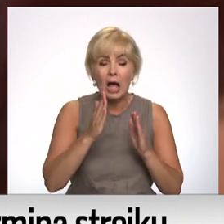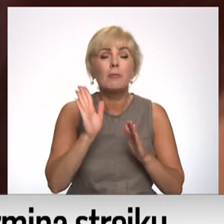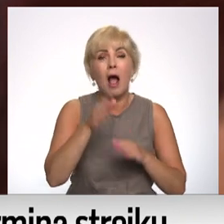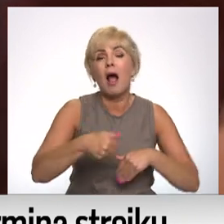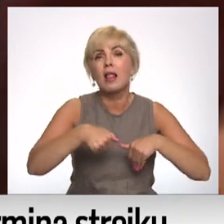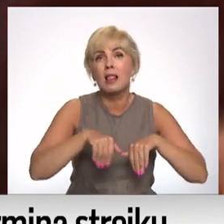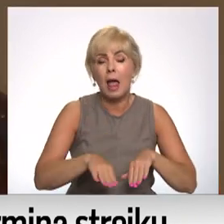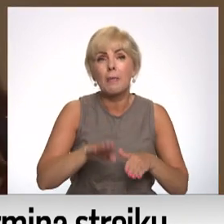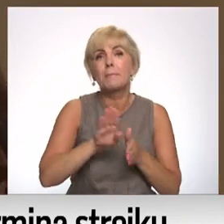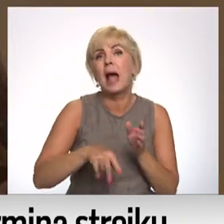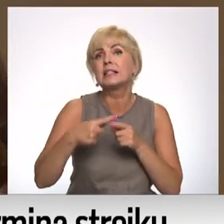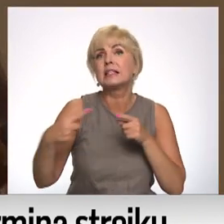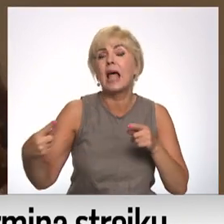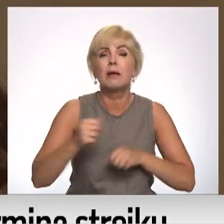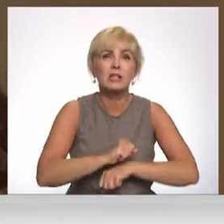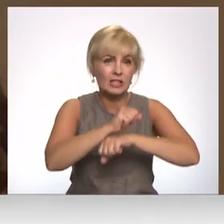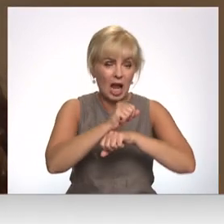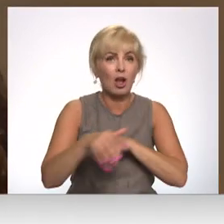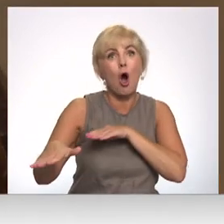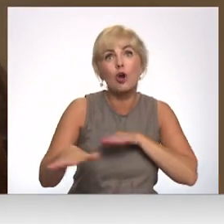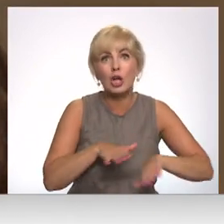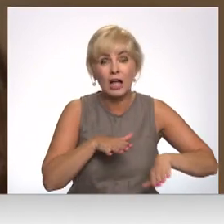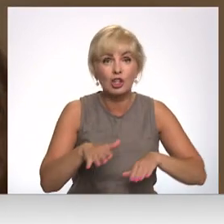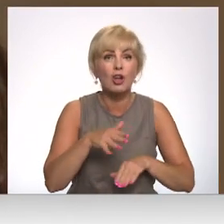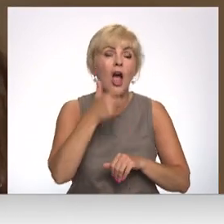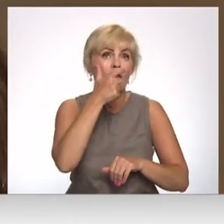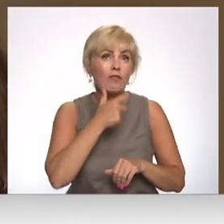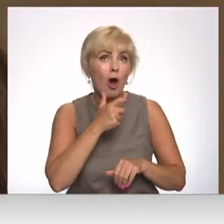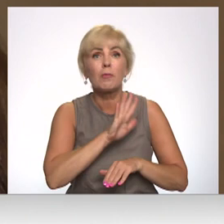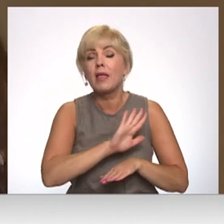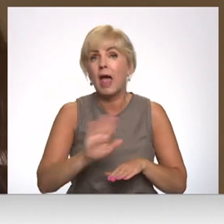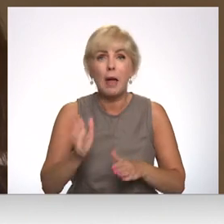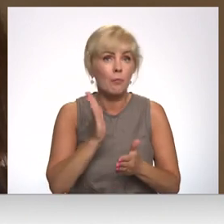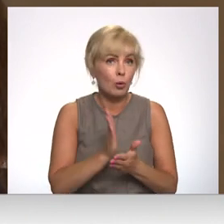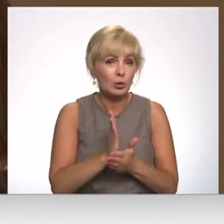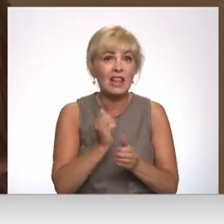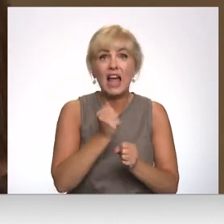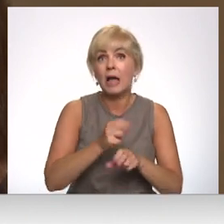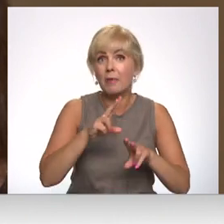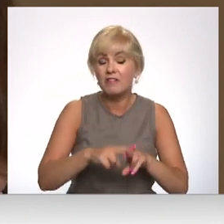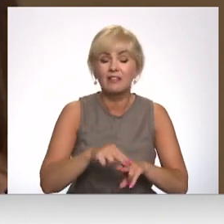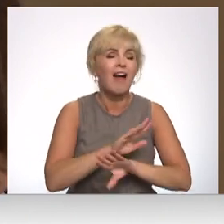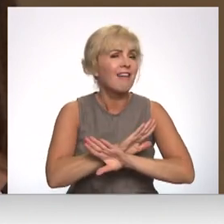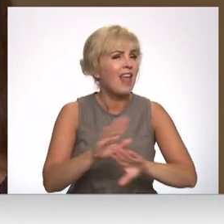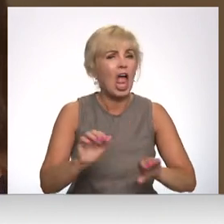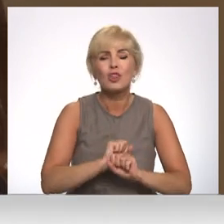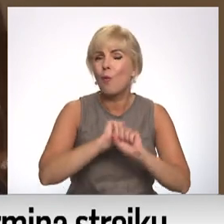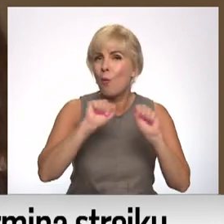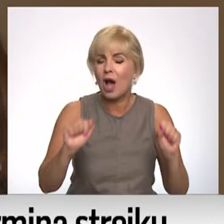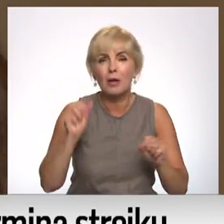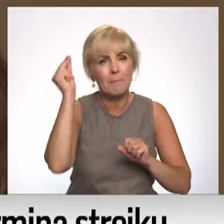streika organizēšanu. Formāts ir beztermiņa streiks, neatrodoties darba vietā, nenodrošinot ne mācību procesu, ne